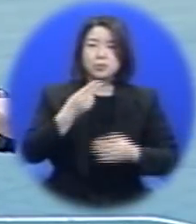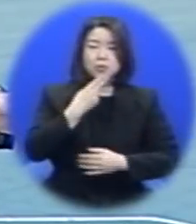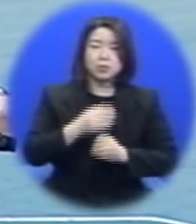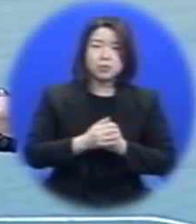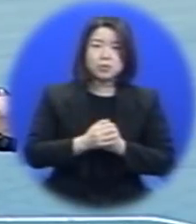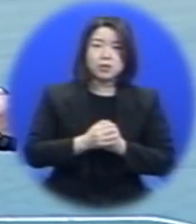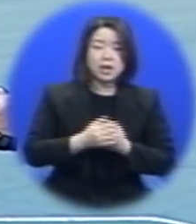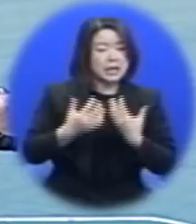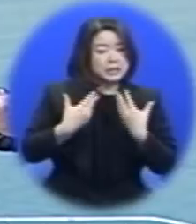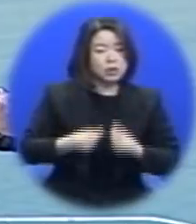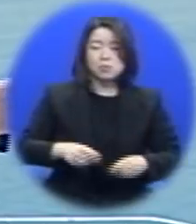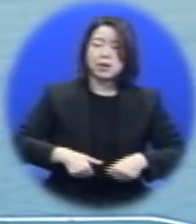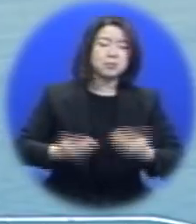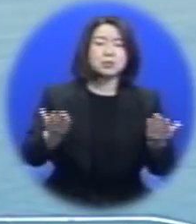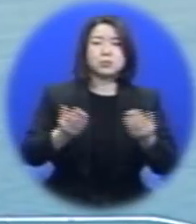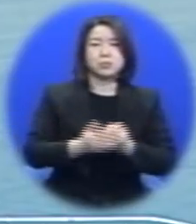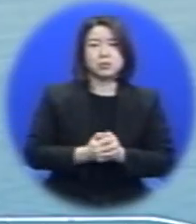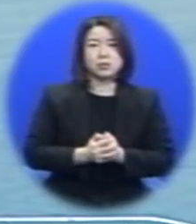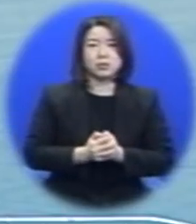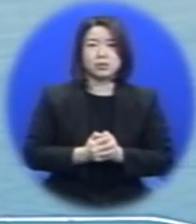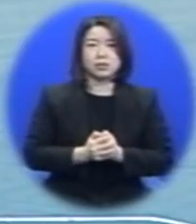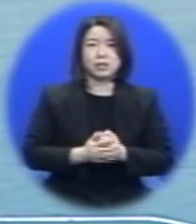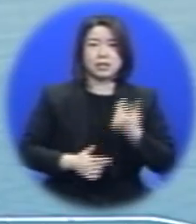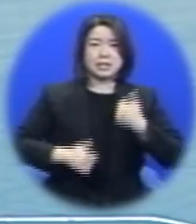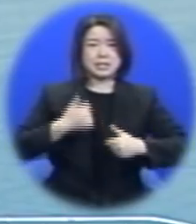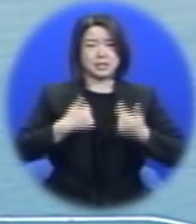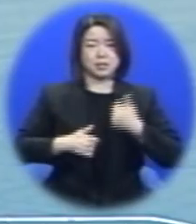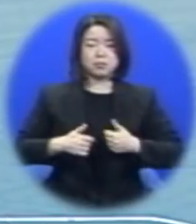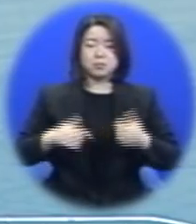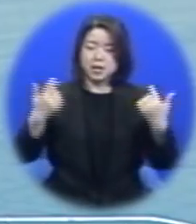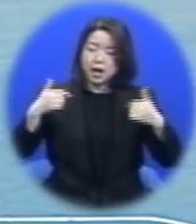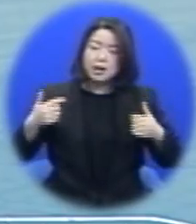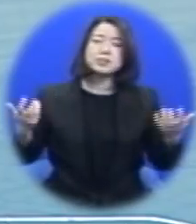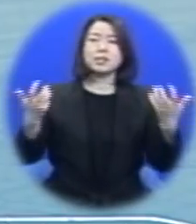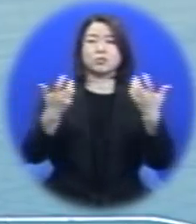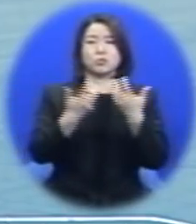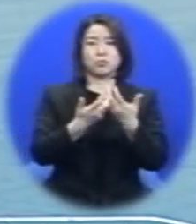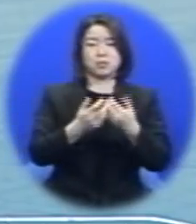절망할 것도 없고 기쁨이 충만해지는 것입니다.